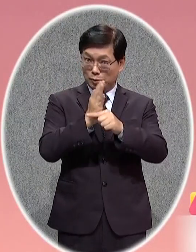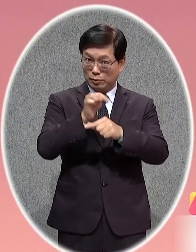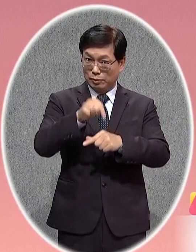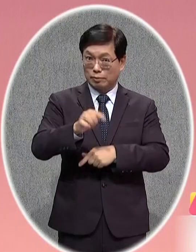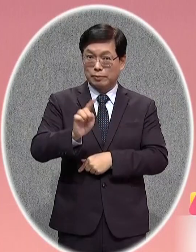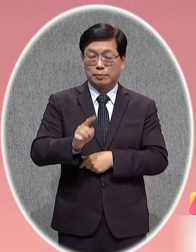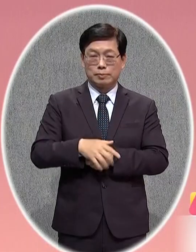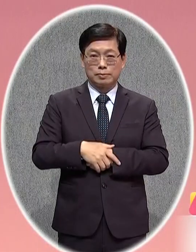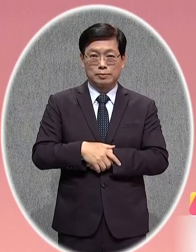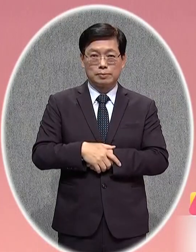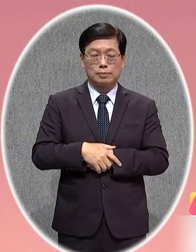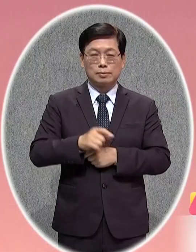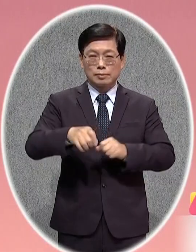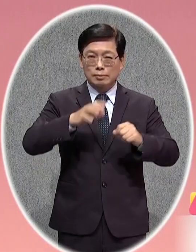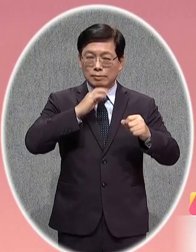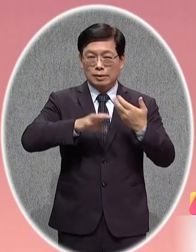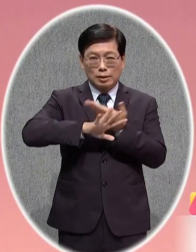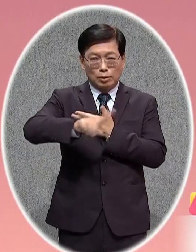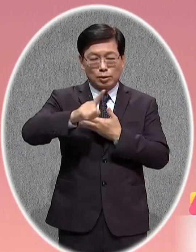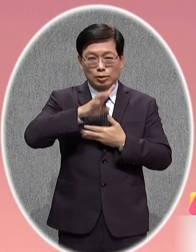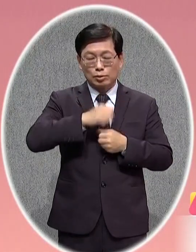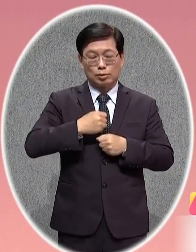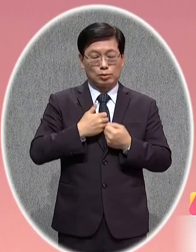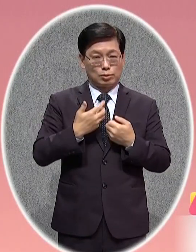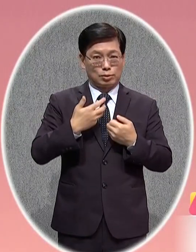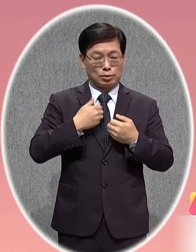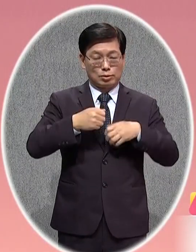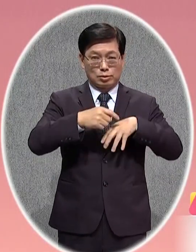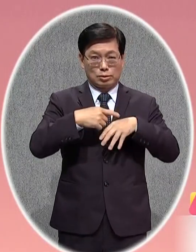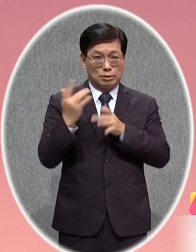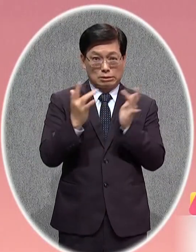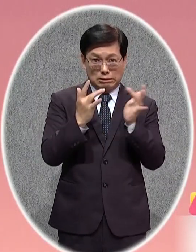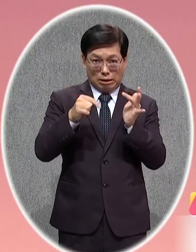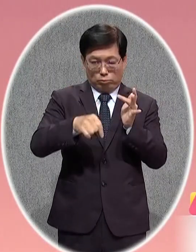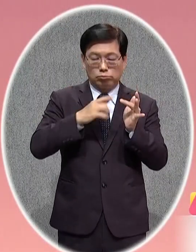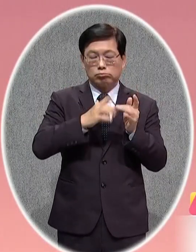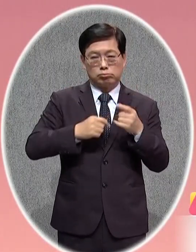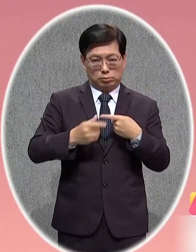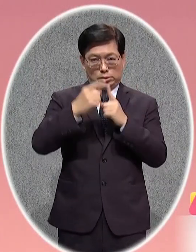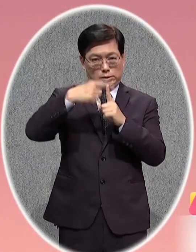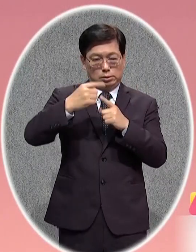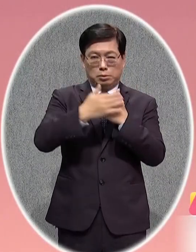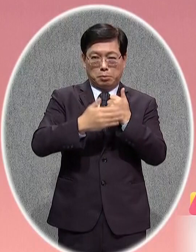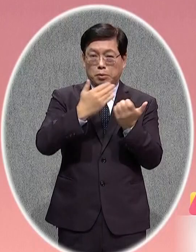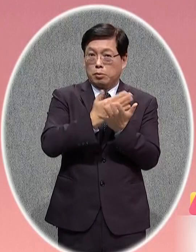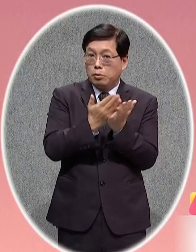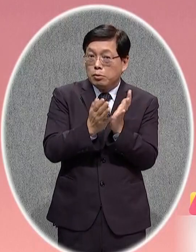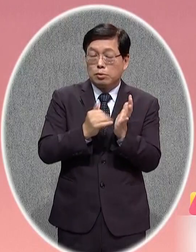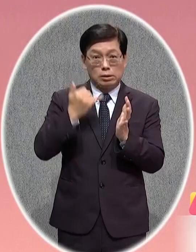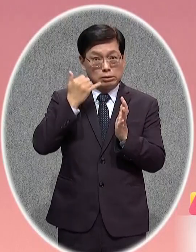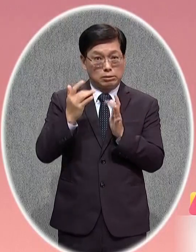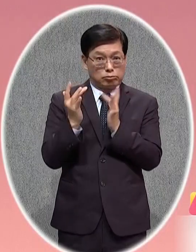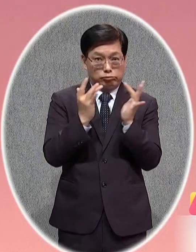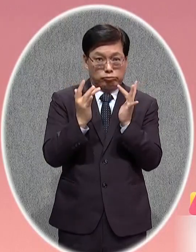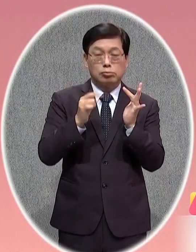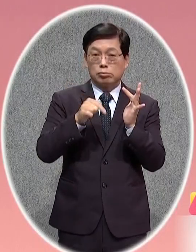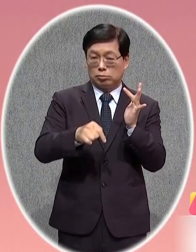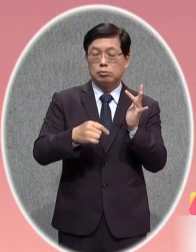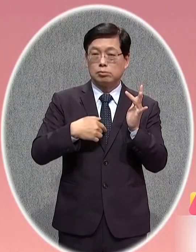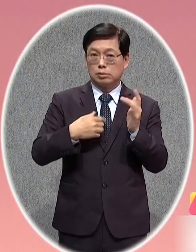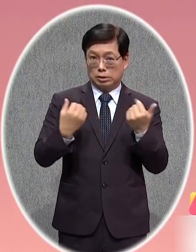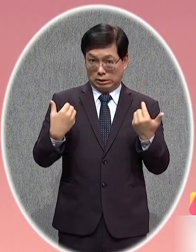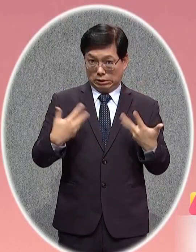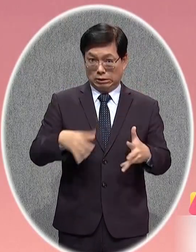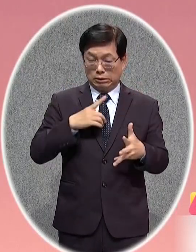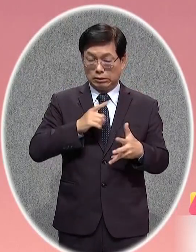是我们的柴山多杯孔珊瑚，它是我们的一级保育类的珊瑚。那么除了随着这个努力